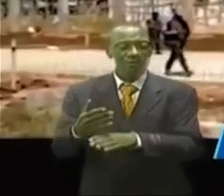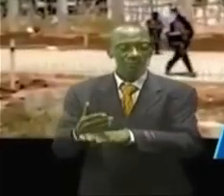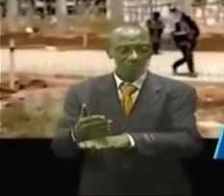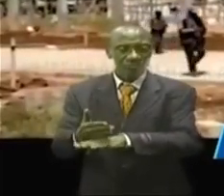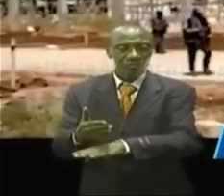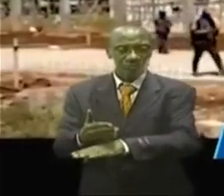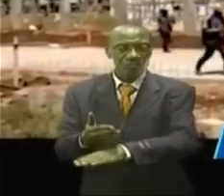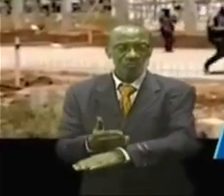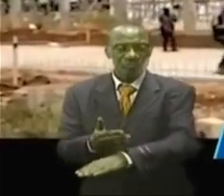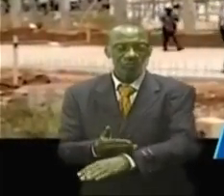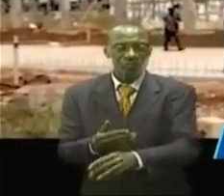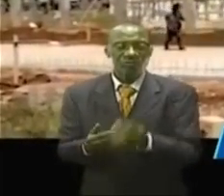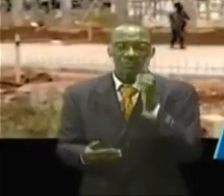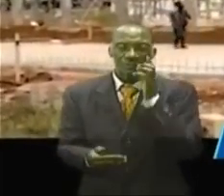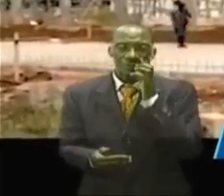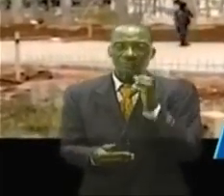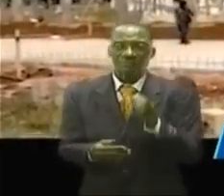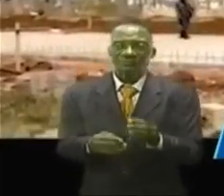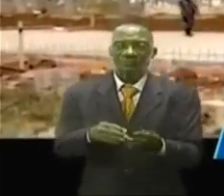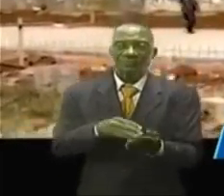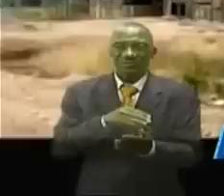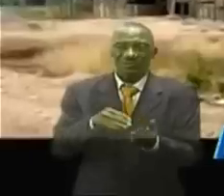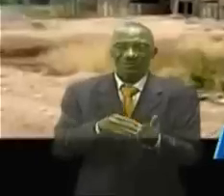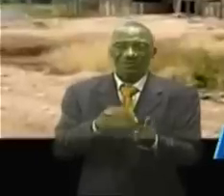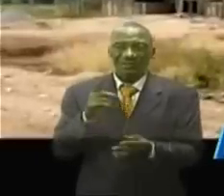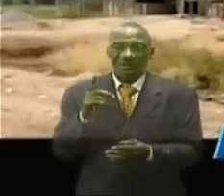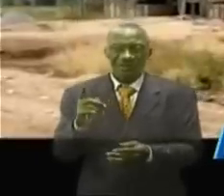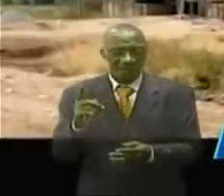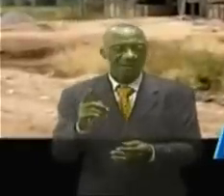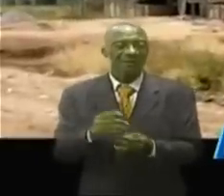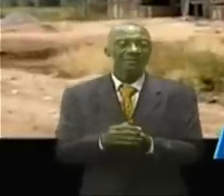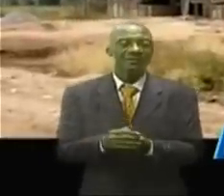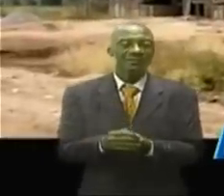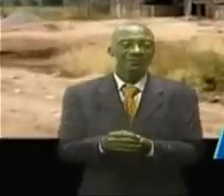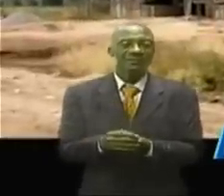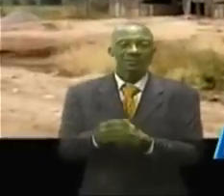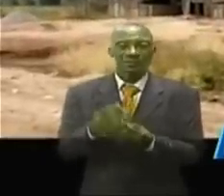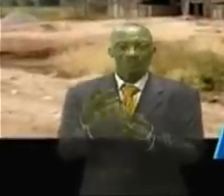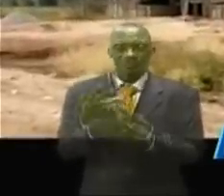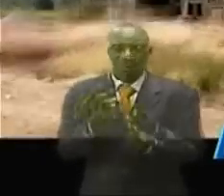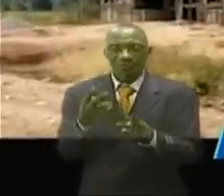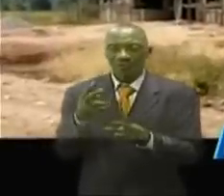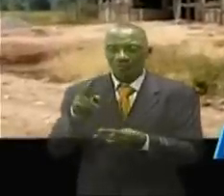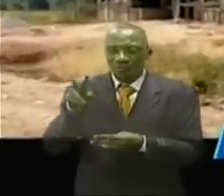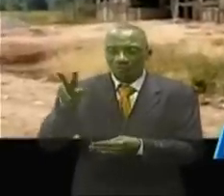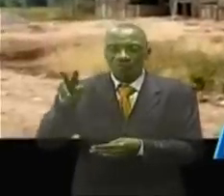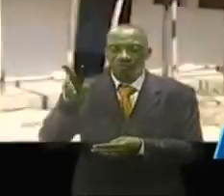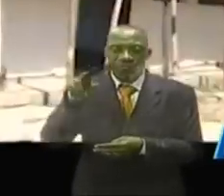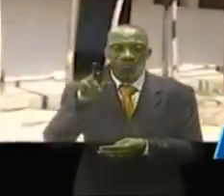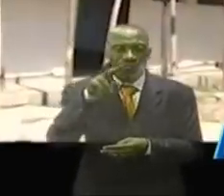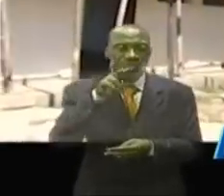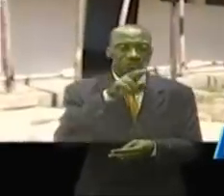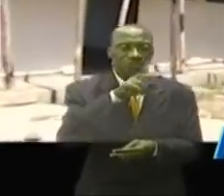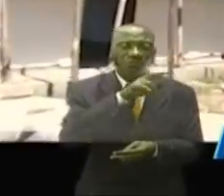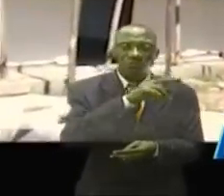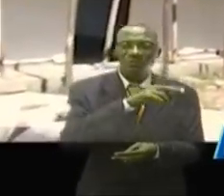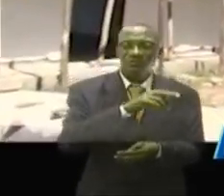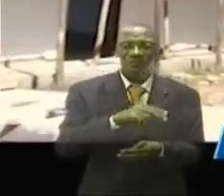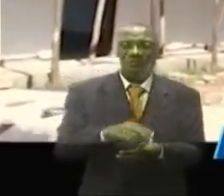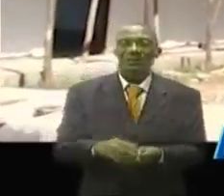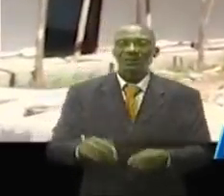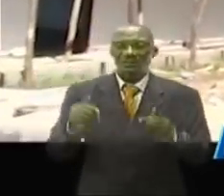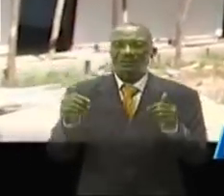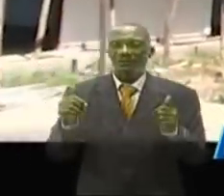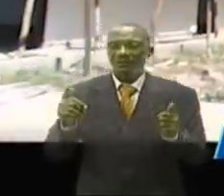l'hôpital moderne de 150 lits, un auditorium de 150 places et villas devant servir d'habitation pour